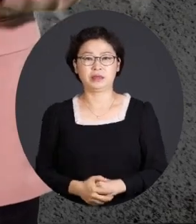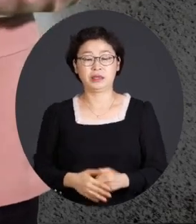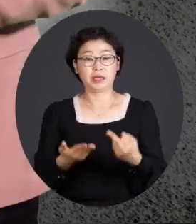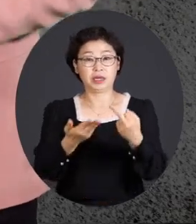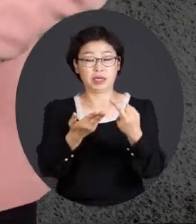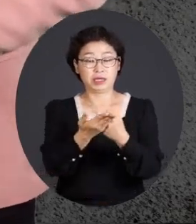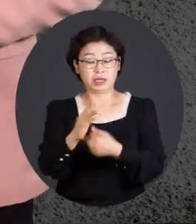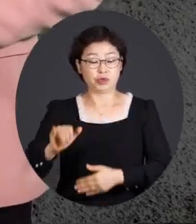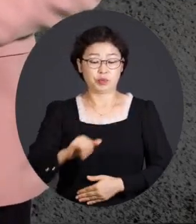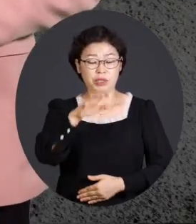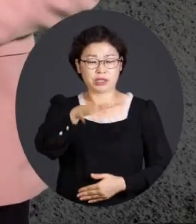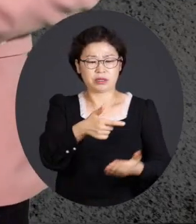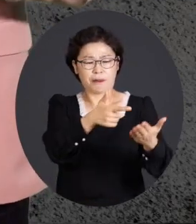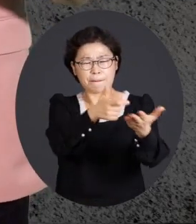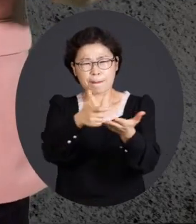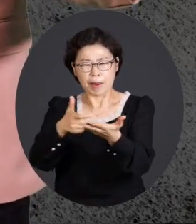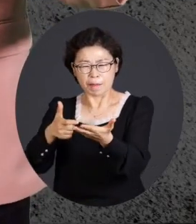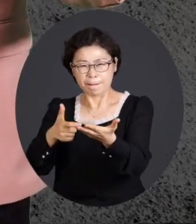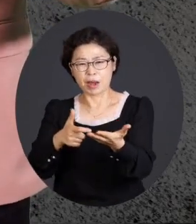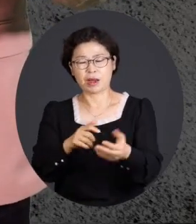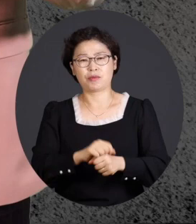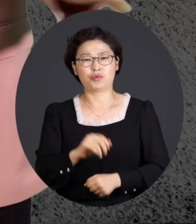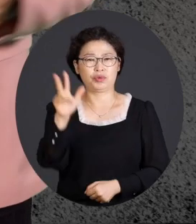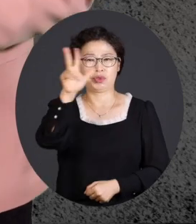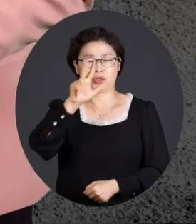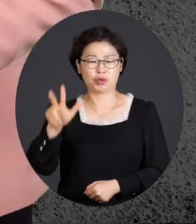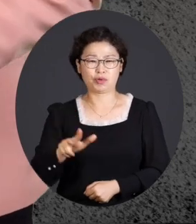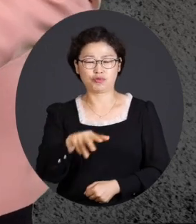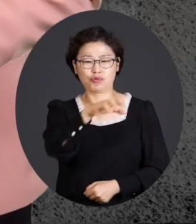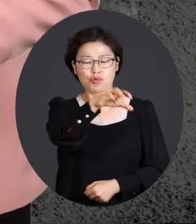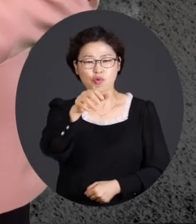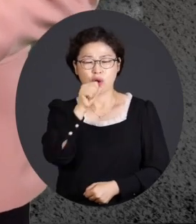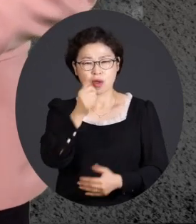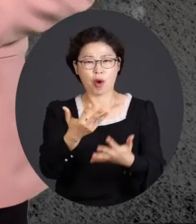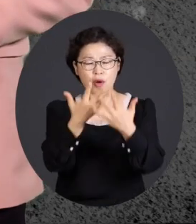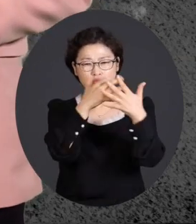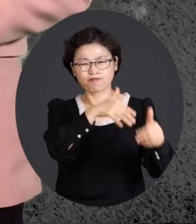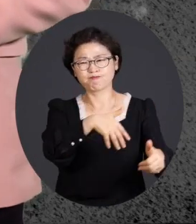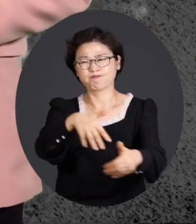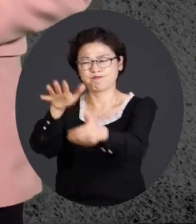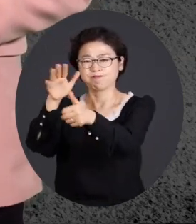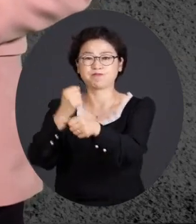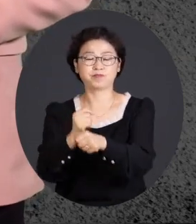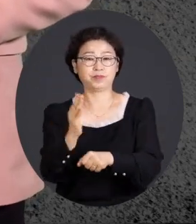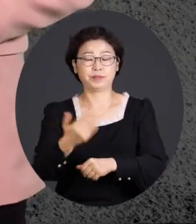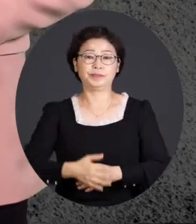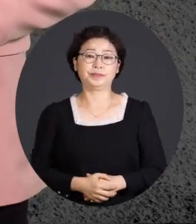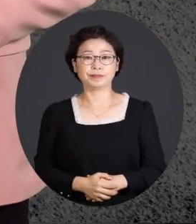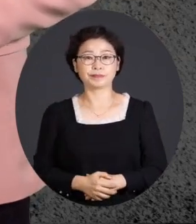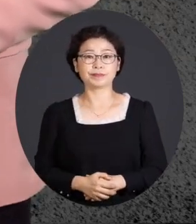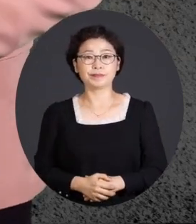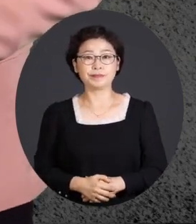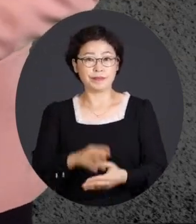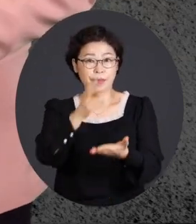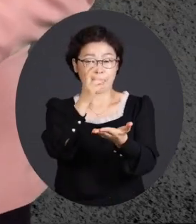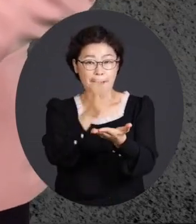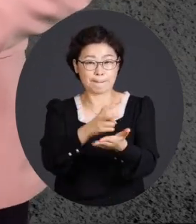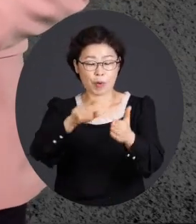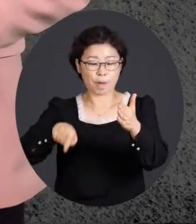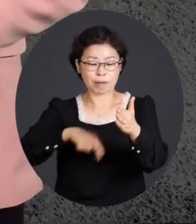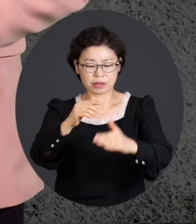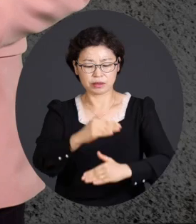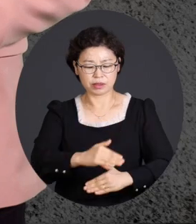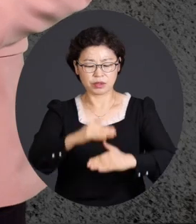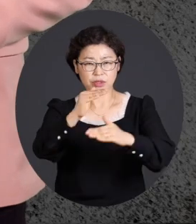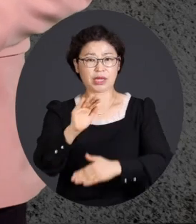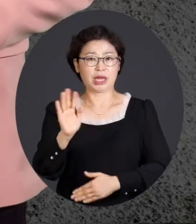제주 비행장에서 총살되거나 전국 각지에 형무소로 보내져 감금됐습니다. 법이 정한 최소한의 절차도